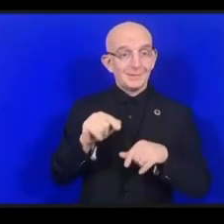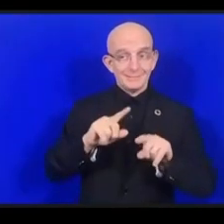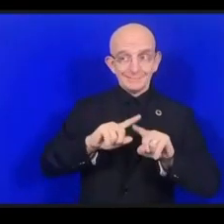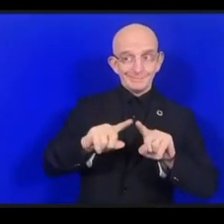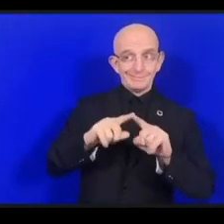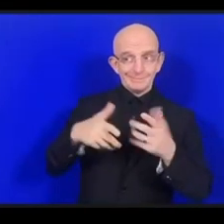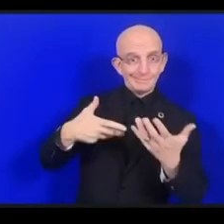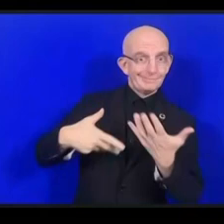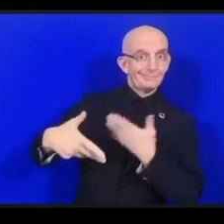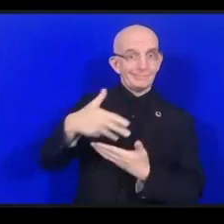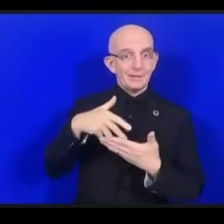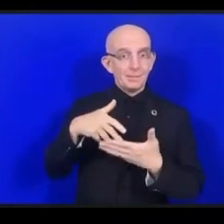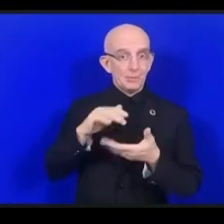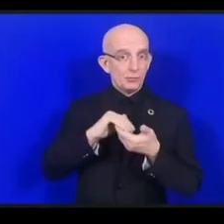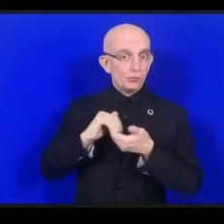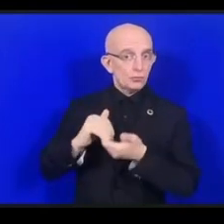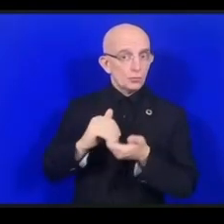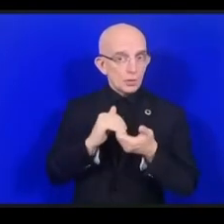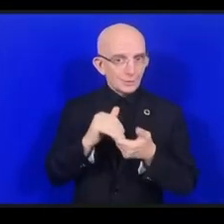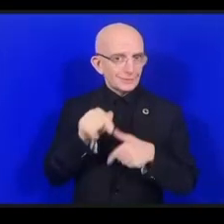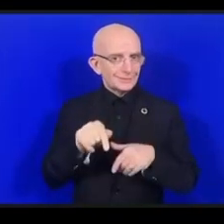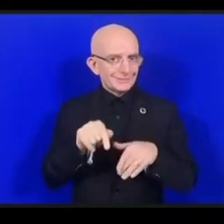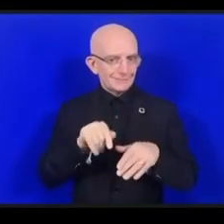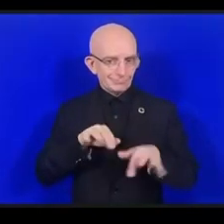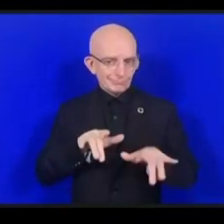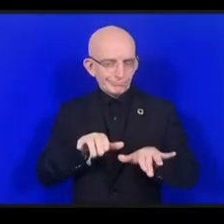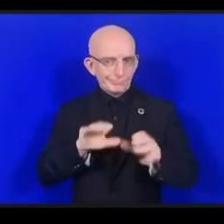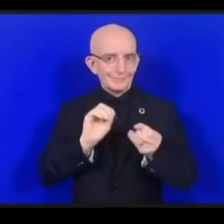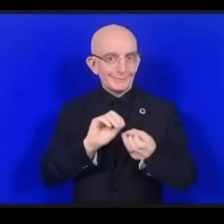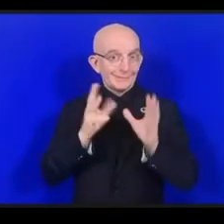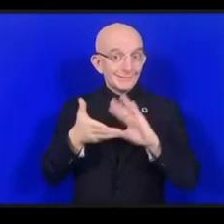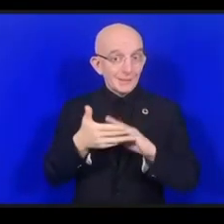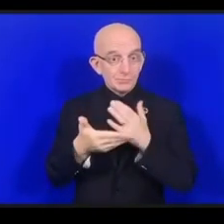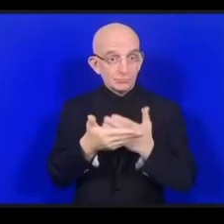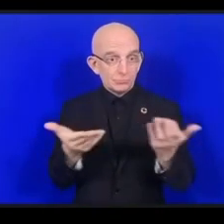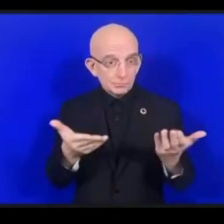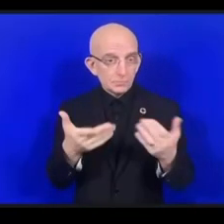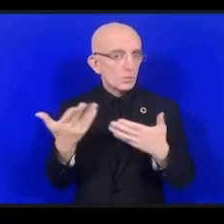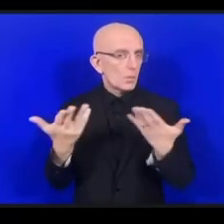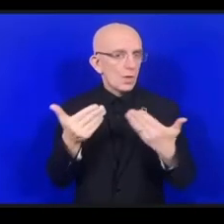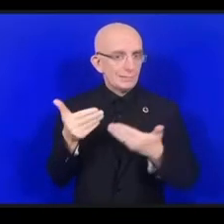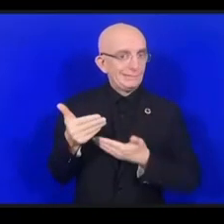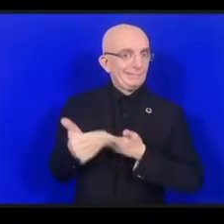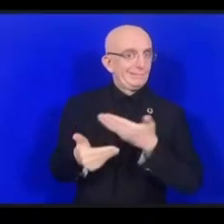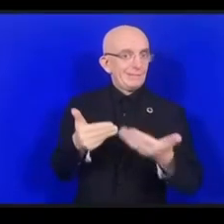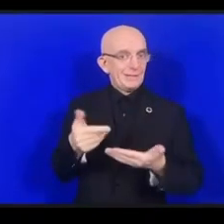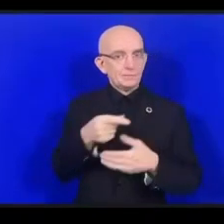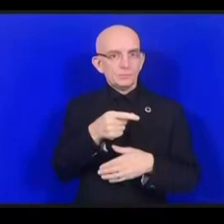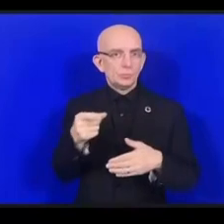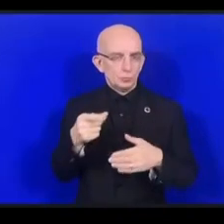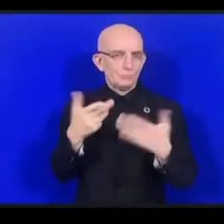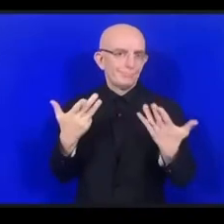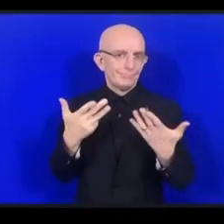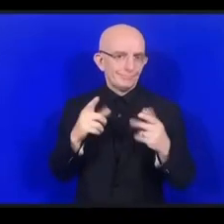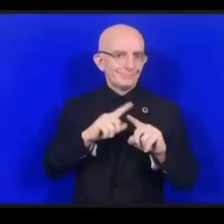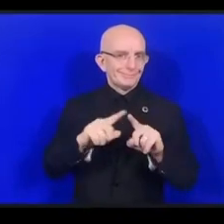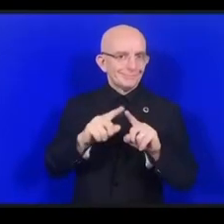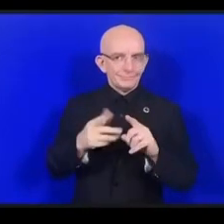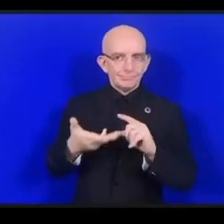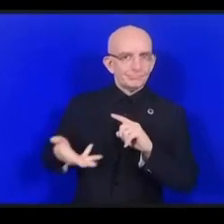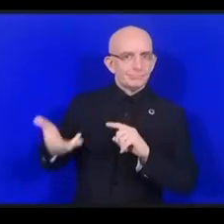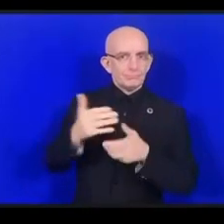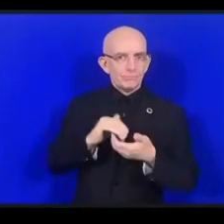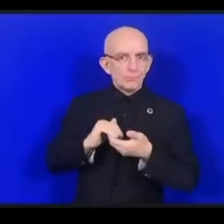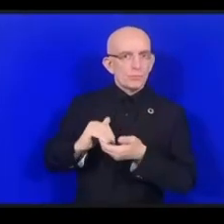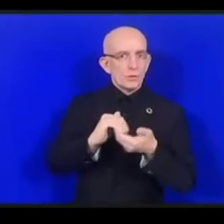实这个确保我们的互联网是开放和包容的，而且呢，确保我们的多利